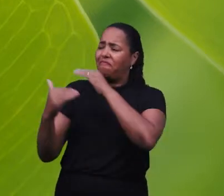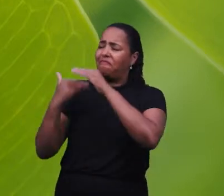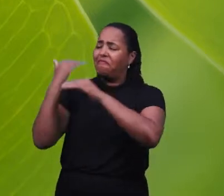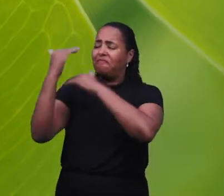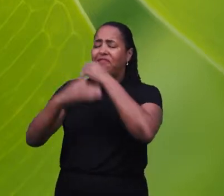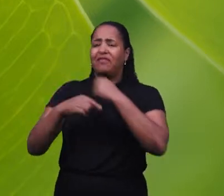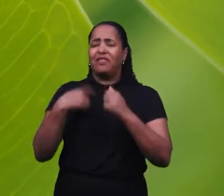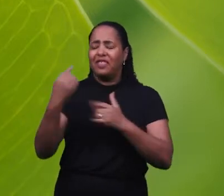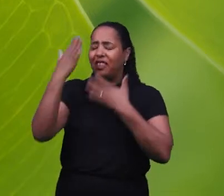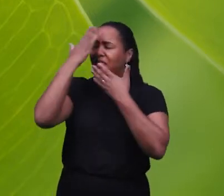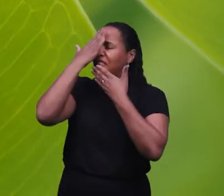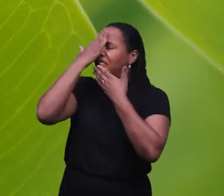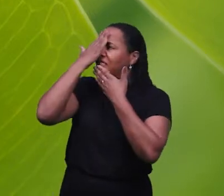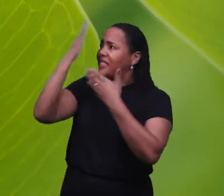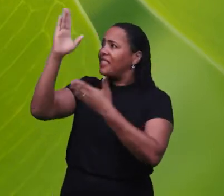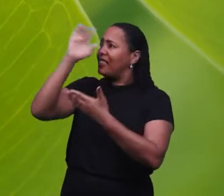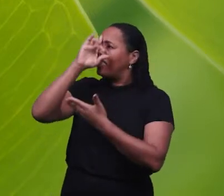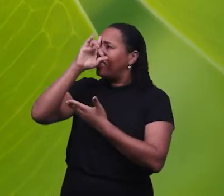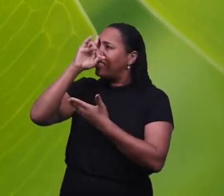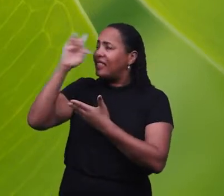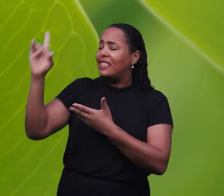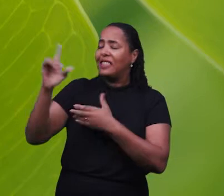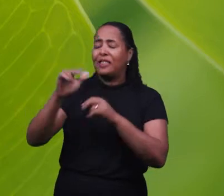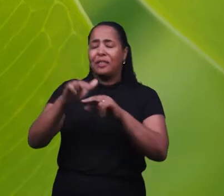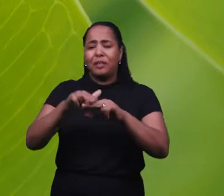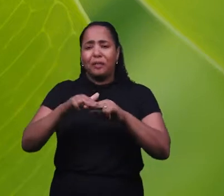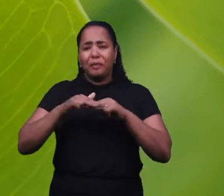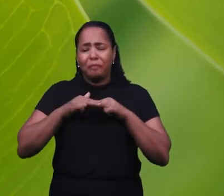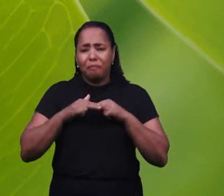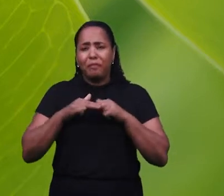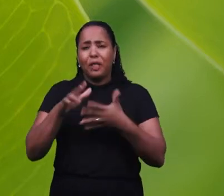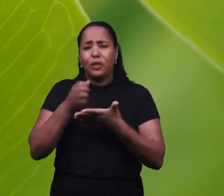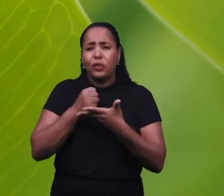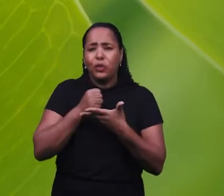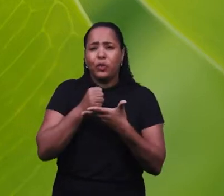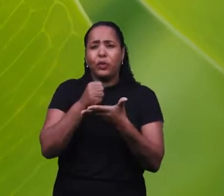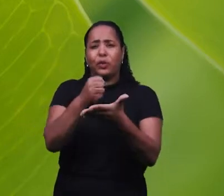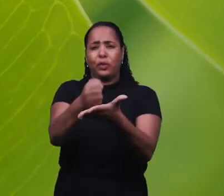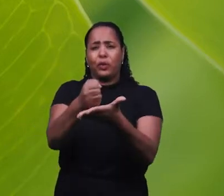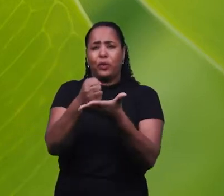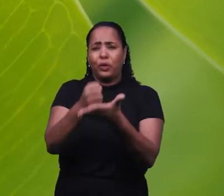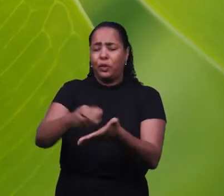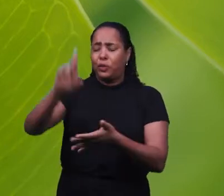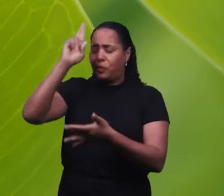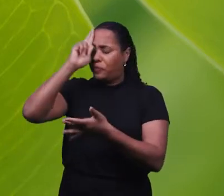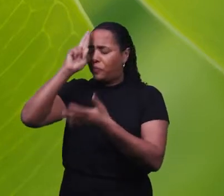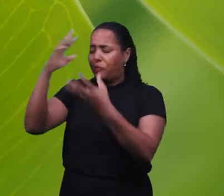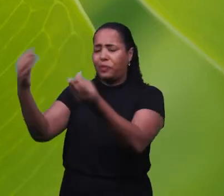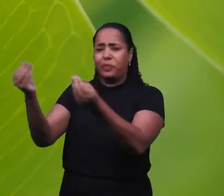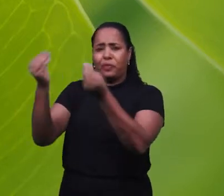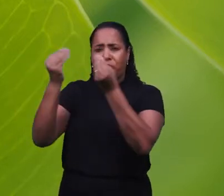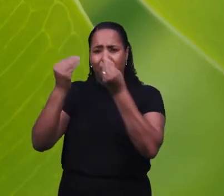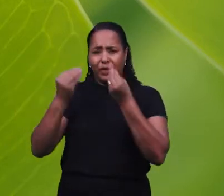très grande. Ça sert pour notre édification. Nous sommes remerciants à Dieu pour ce moyen